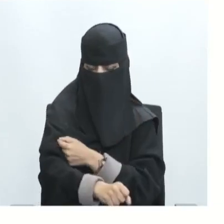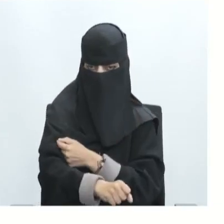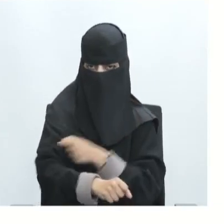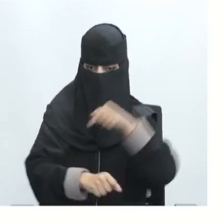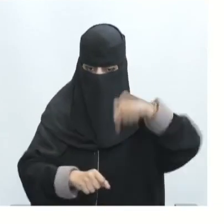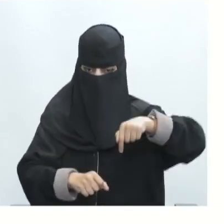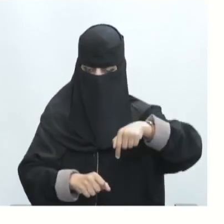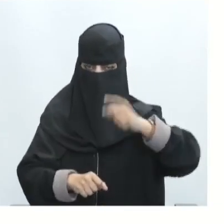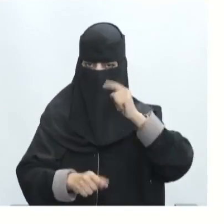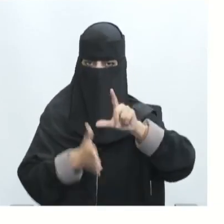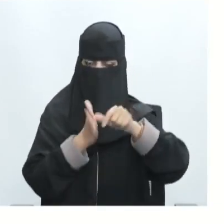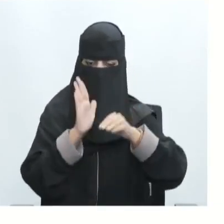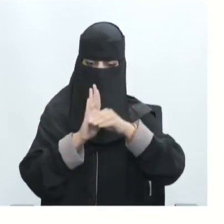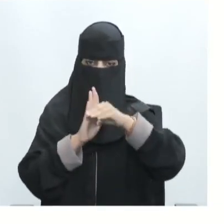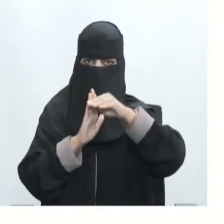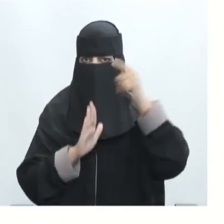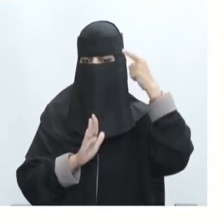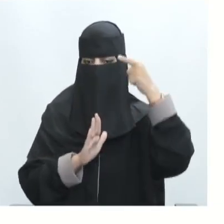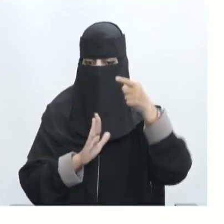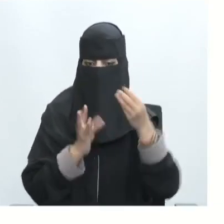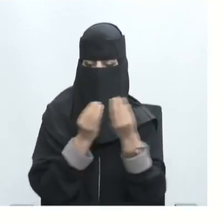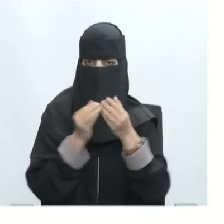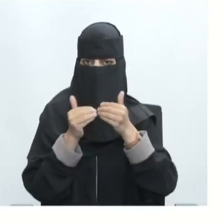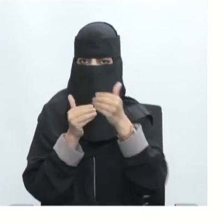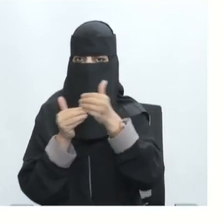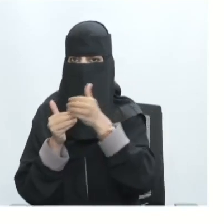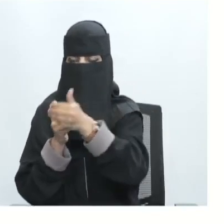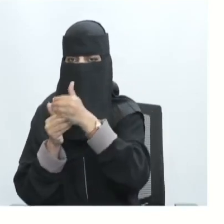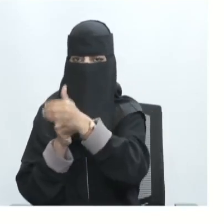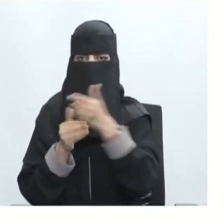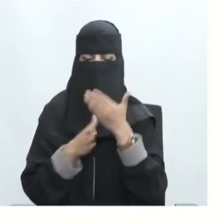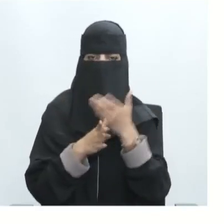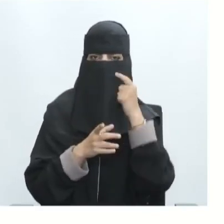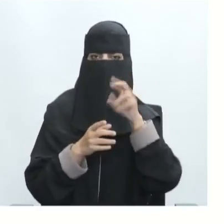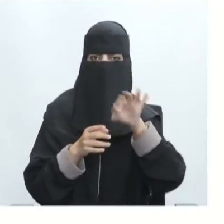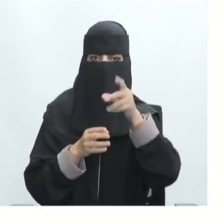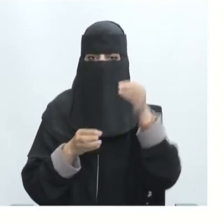له ابعاد تطبيقيه تتمثل في حل مشكلات